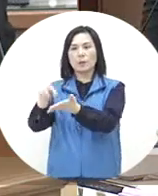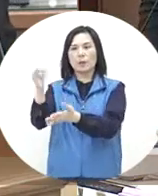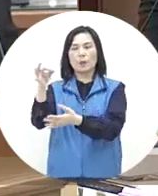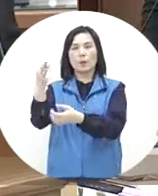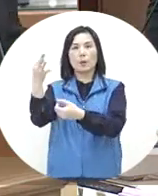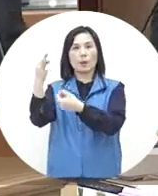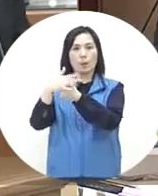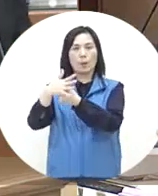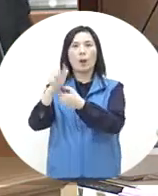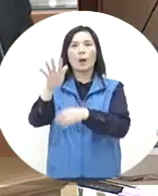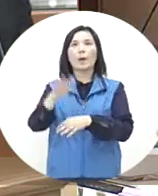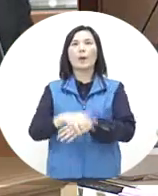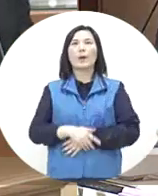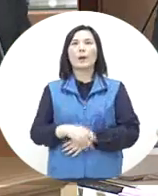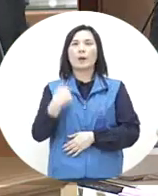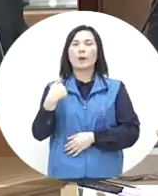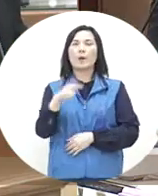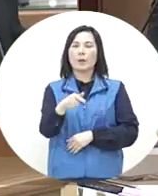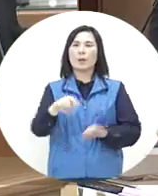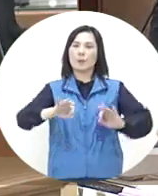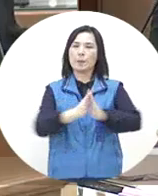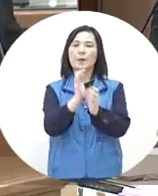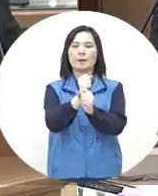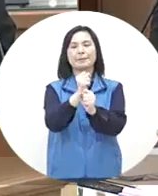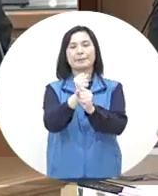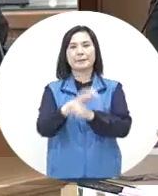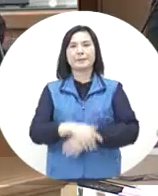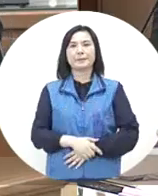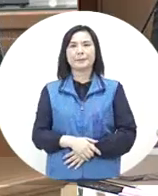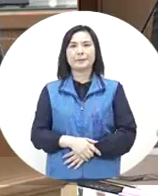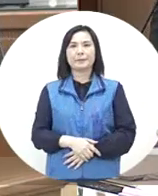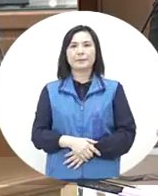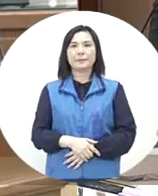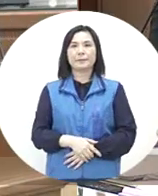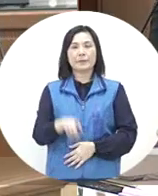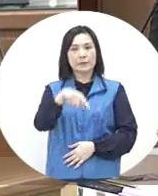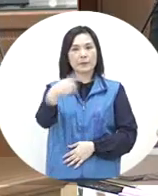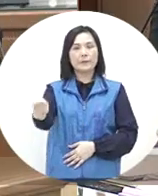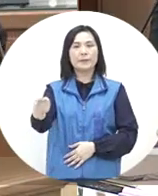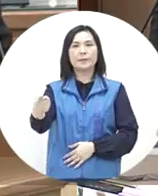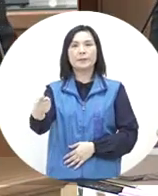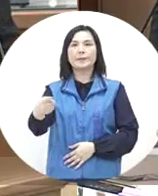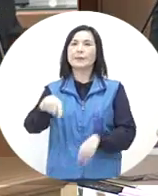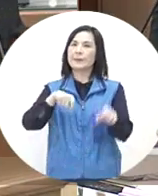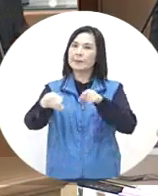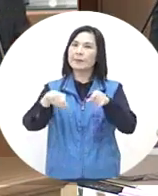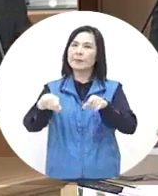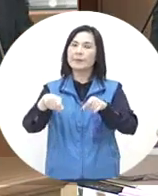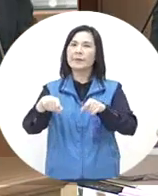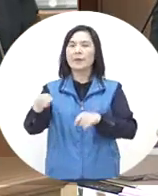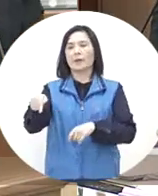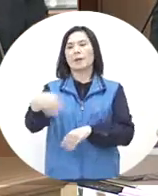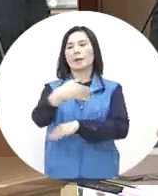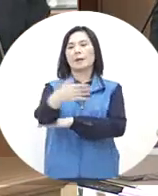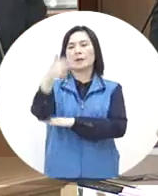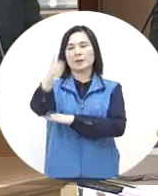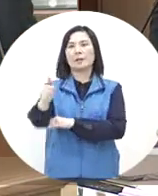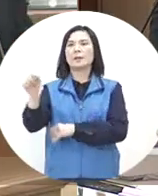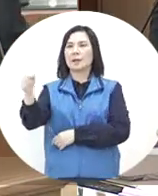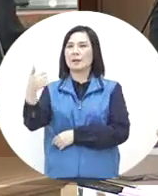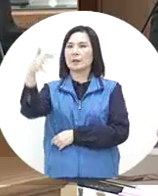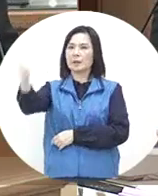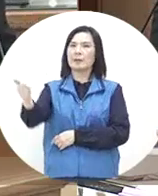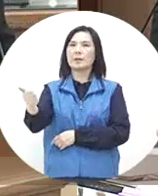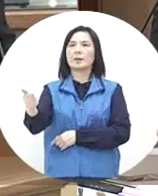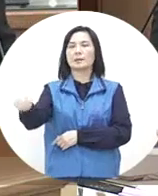甲也当落来，我就先甲处理一下。 好， 啊，至于一后边哈，整个计划嘛是要县长加议长们大家哈